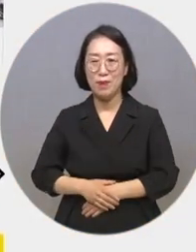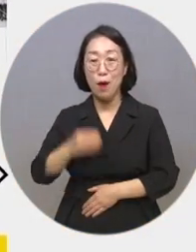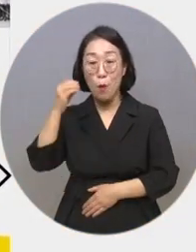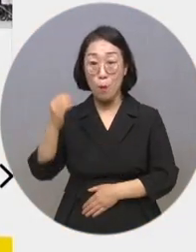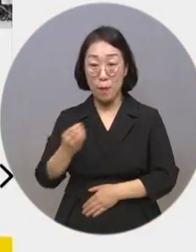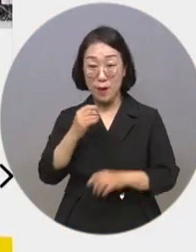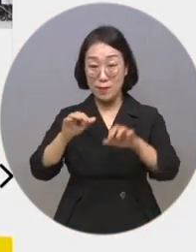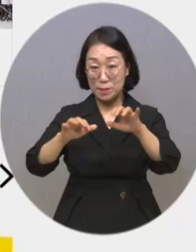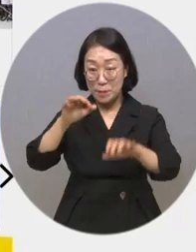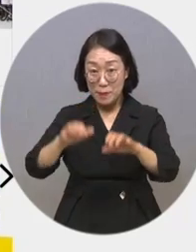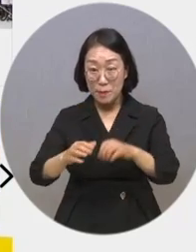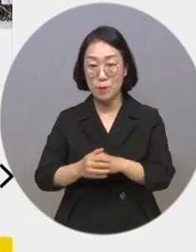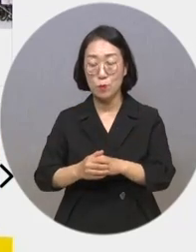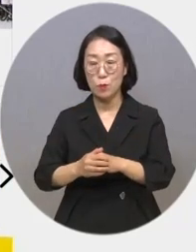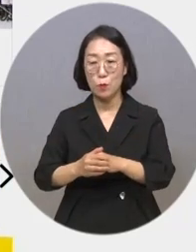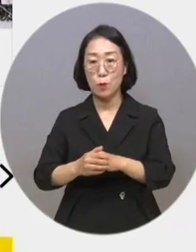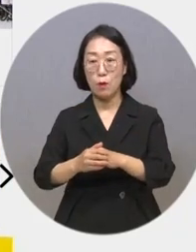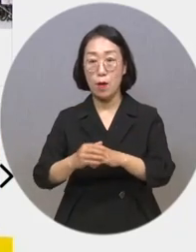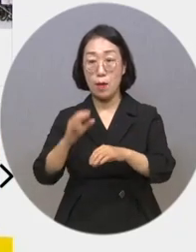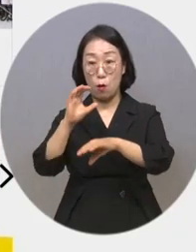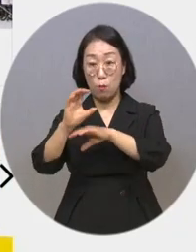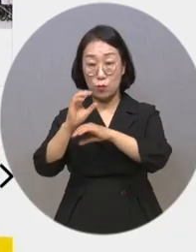홈페이지 또는 전자우편,